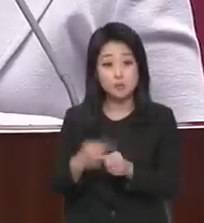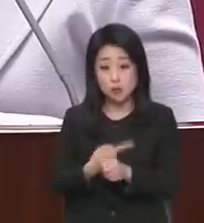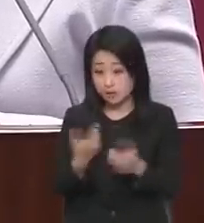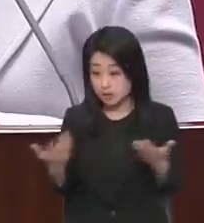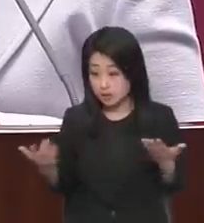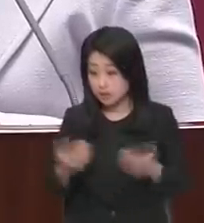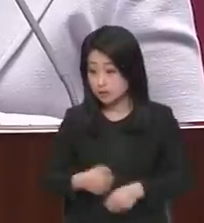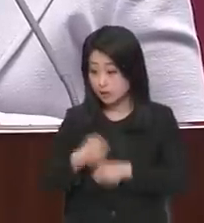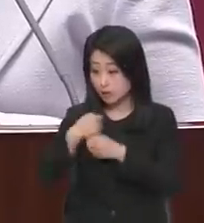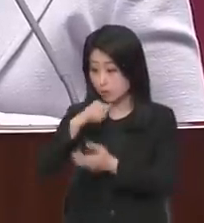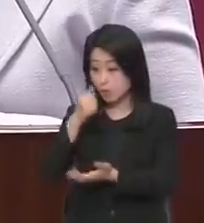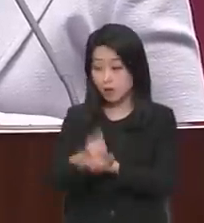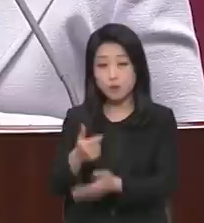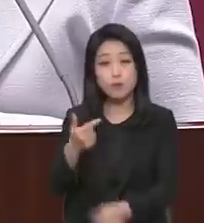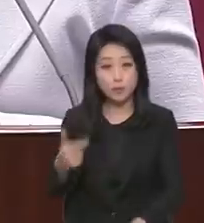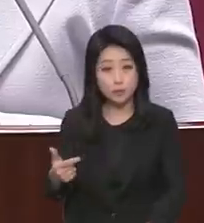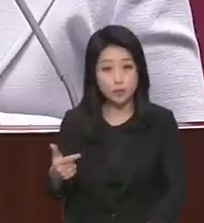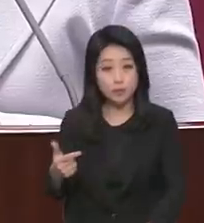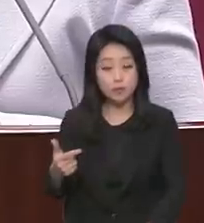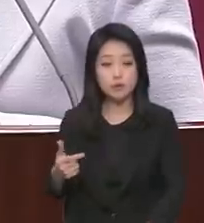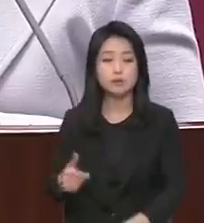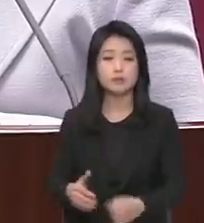직무유기입니다. 그래서